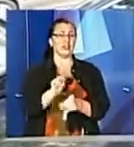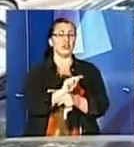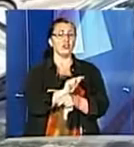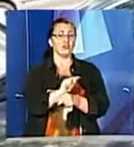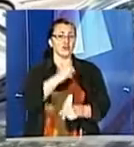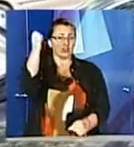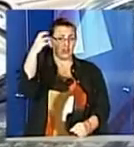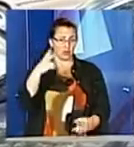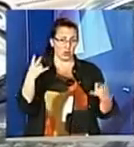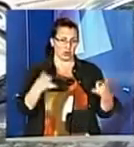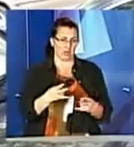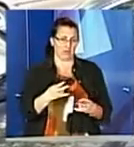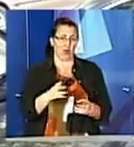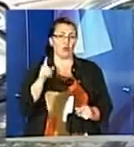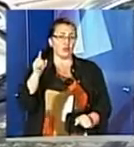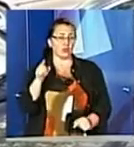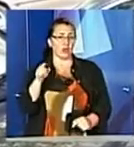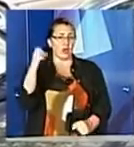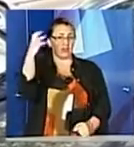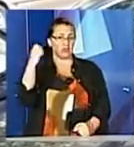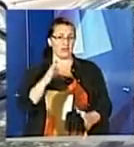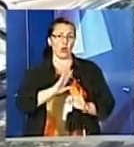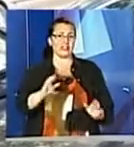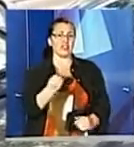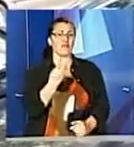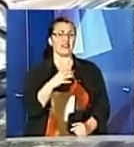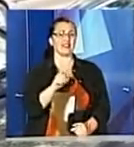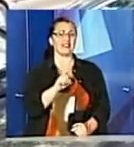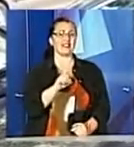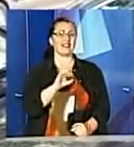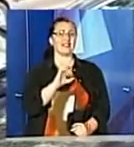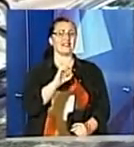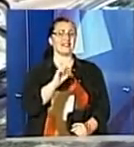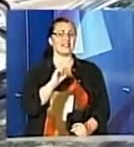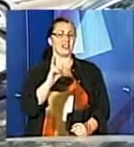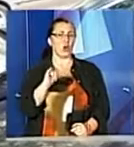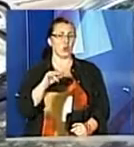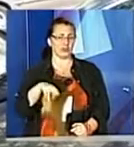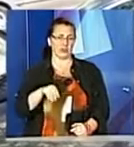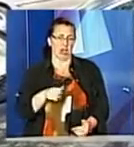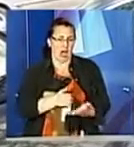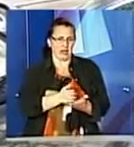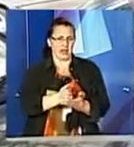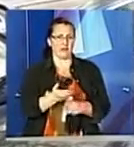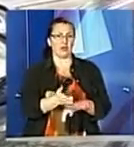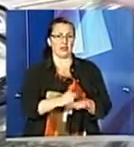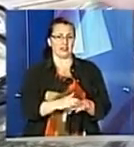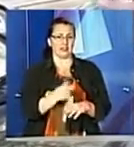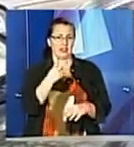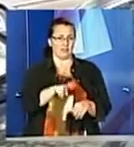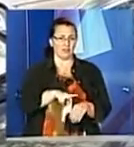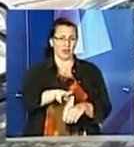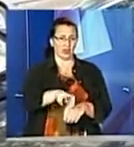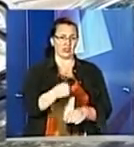дуже мало горить, він тільки 15 секунд, можливо. Ну як коли? І напрямок дуже такий складний, 2 ряди, і там 15